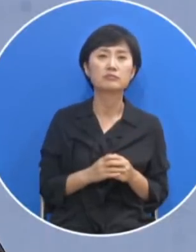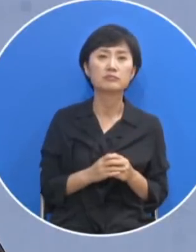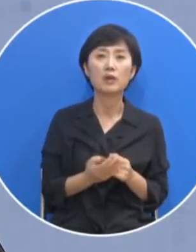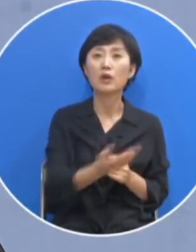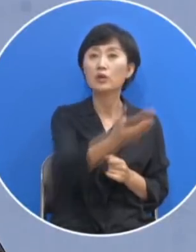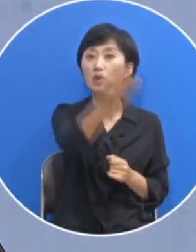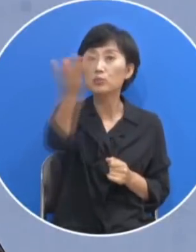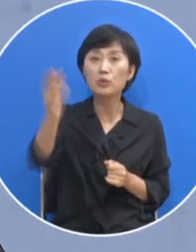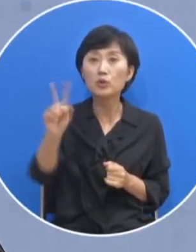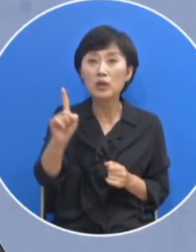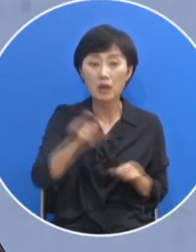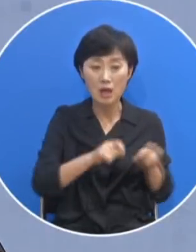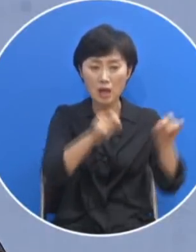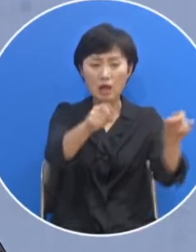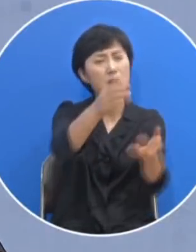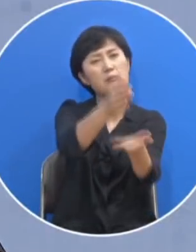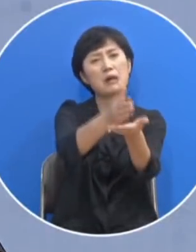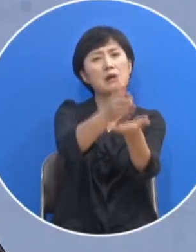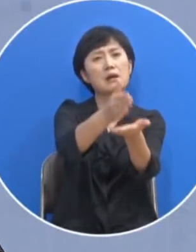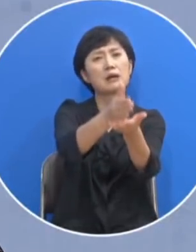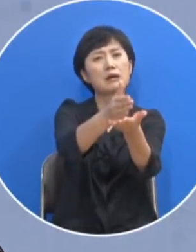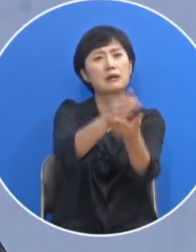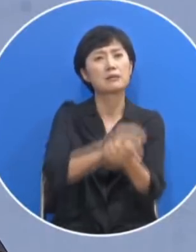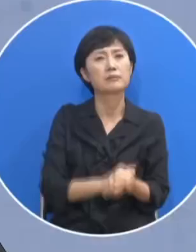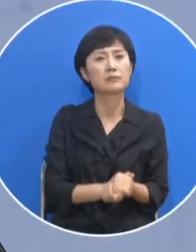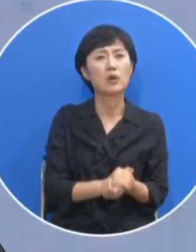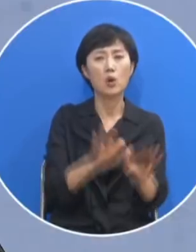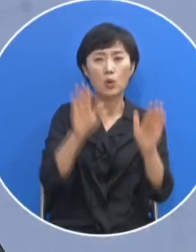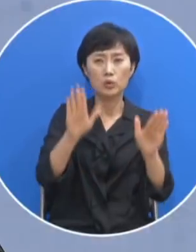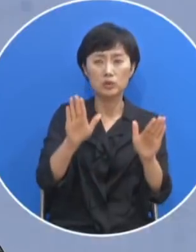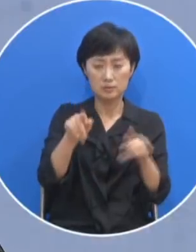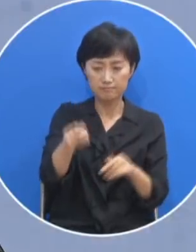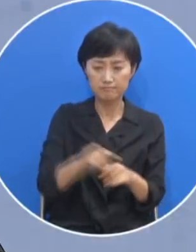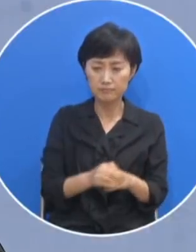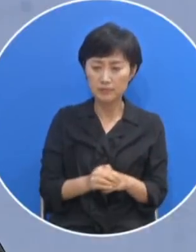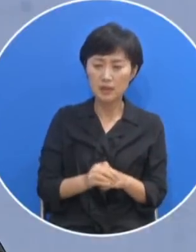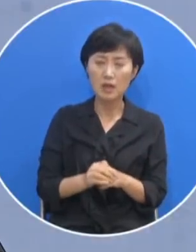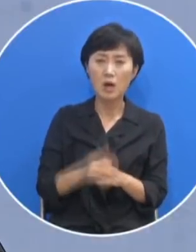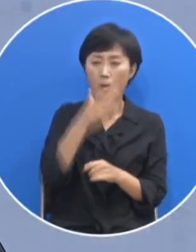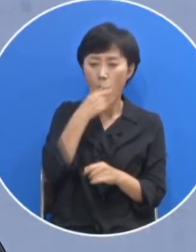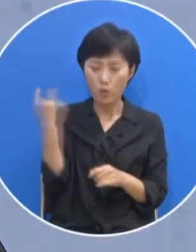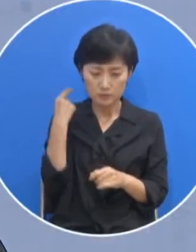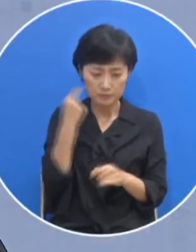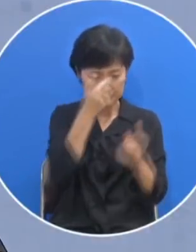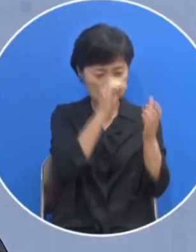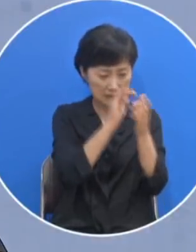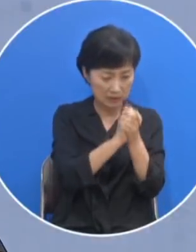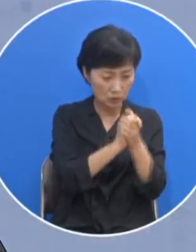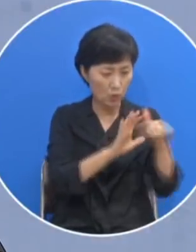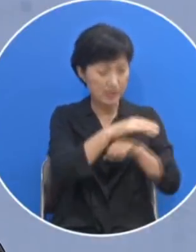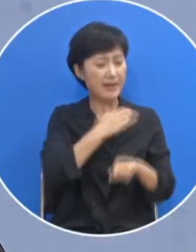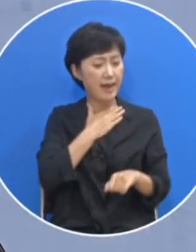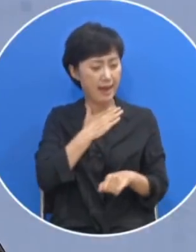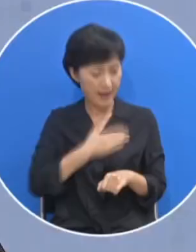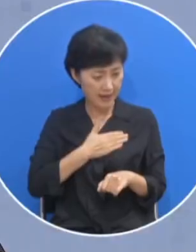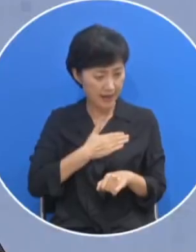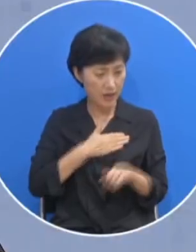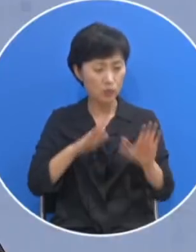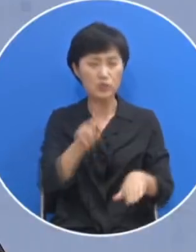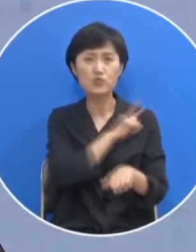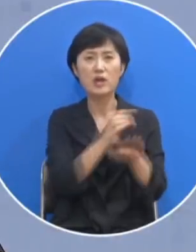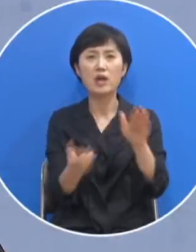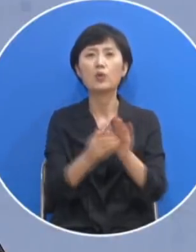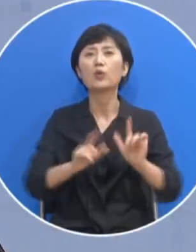꼭 하셔야 됩니다 이후 봤어 네 그러면 최고의 날이 될 겁니다 데크 피카 먹고 4 그런 에